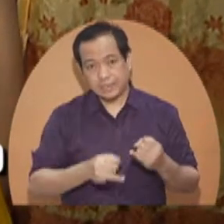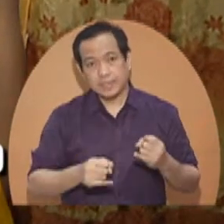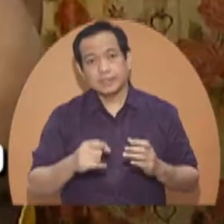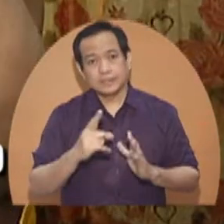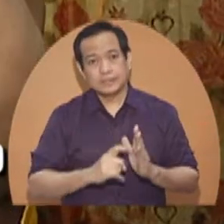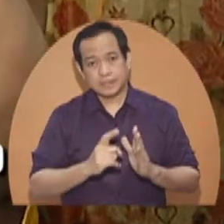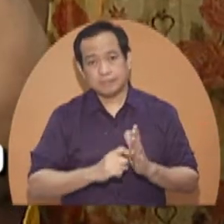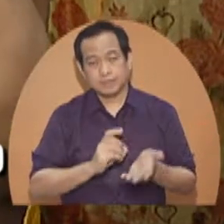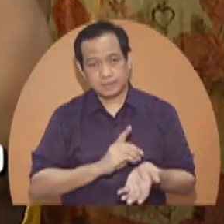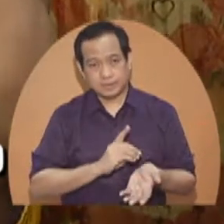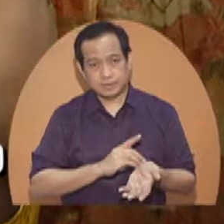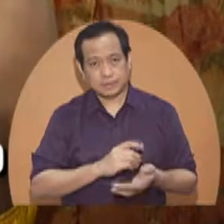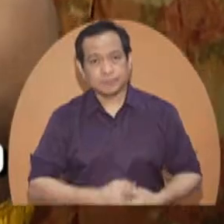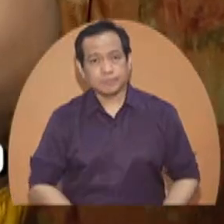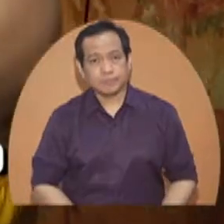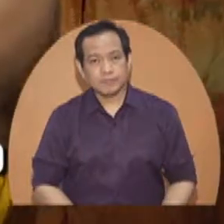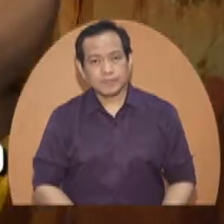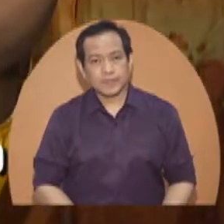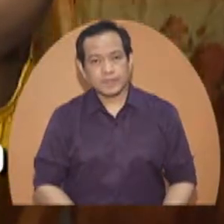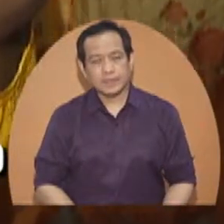nahuli ako na check up noong,